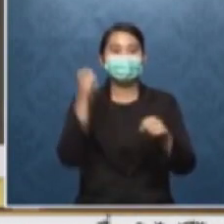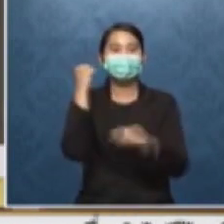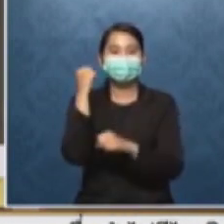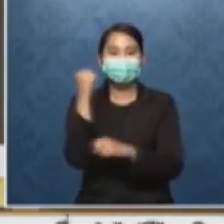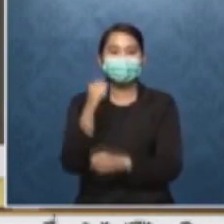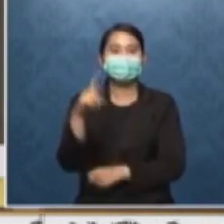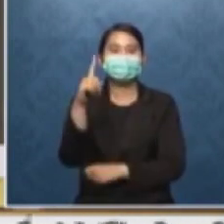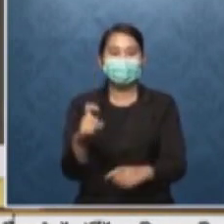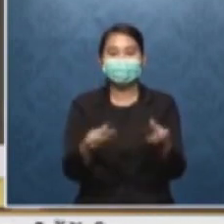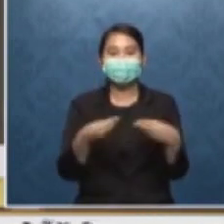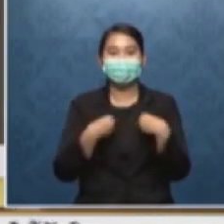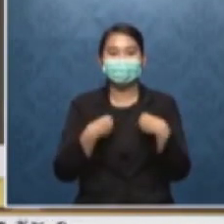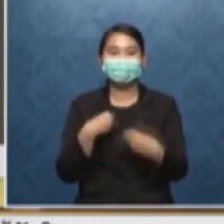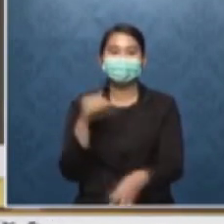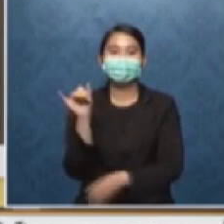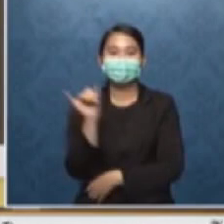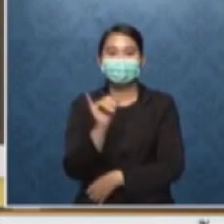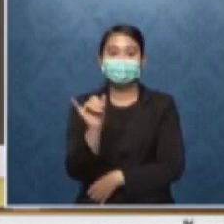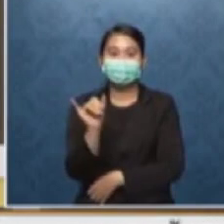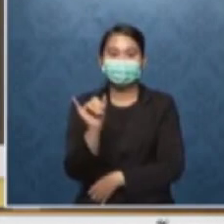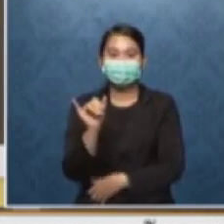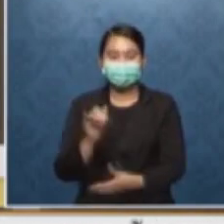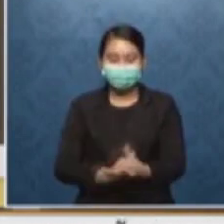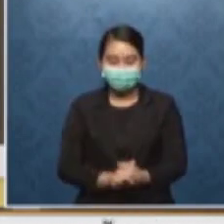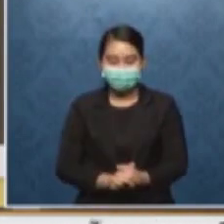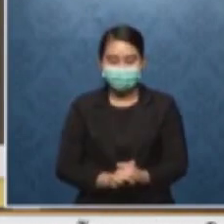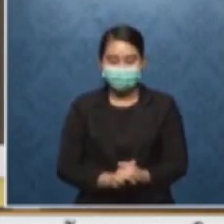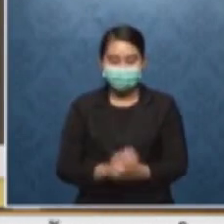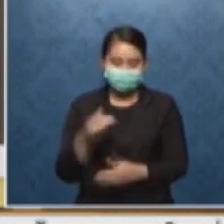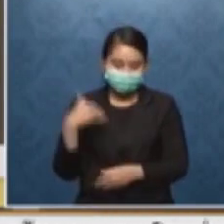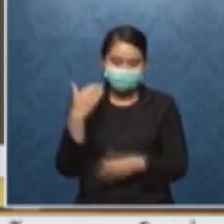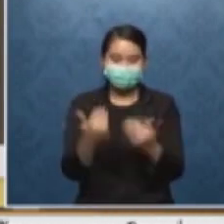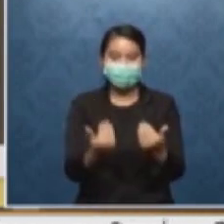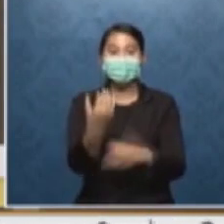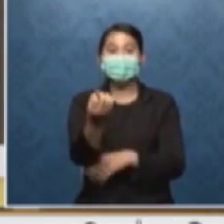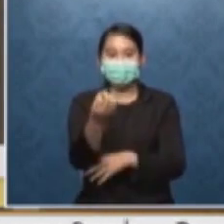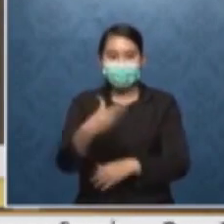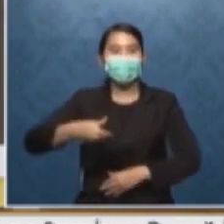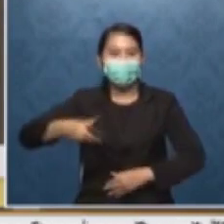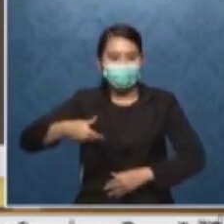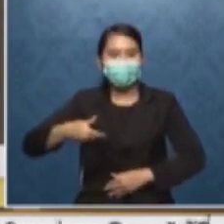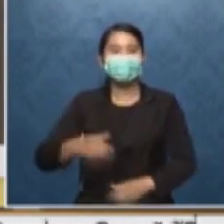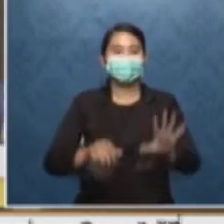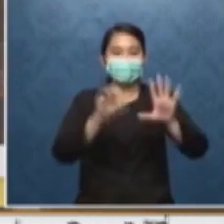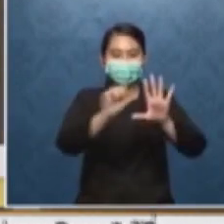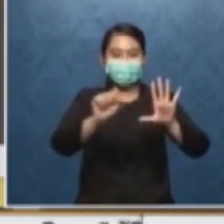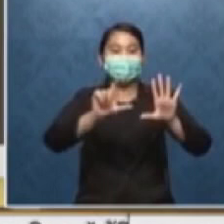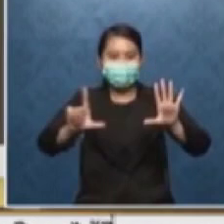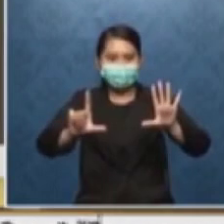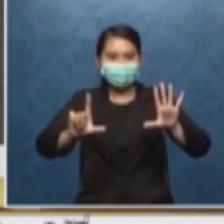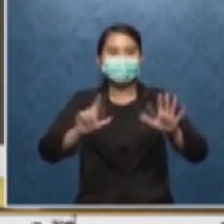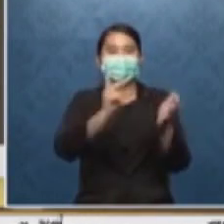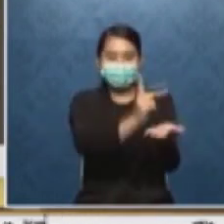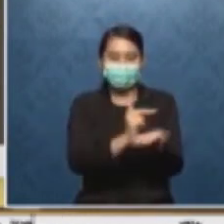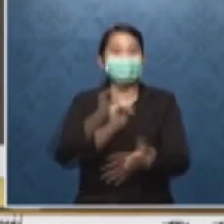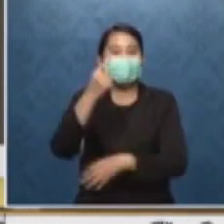ประเทศมาครั้งนี้ท่านบอกว่าเอาล่ะขออีก 5แสนล้านติดตามภาษาชาวบ้านพูด